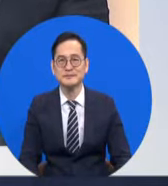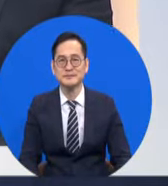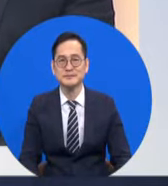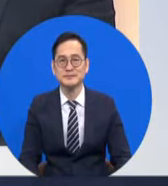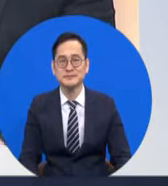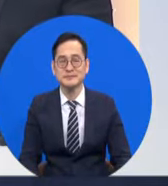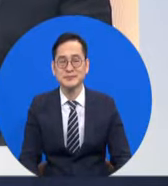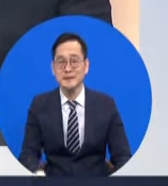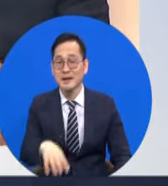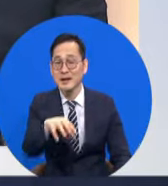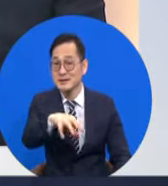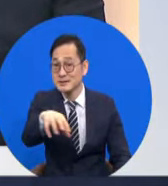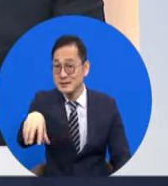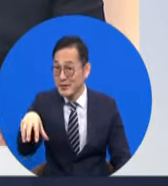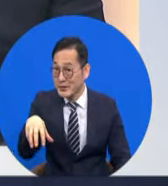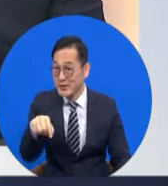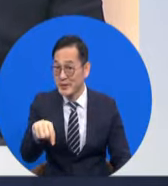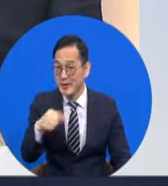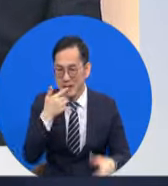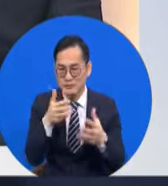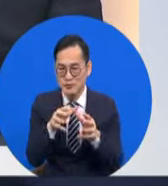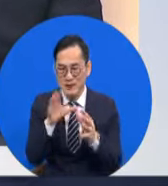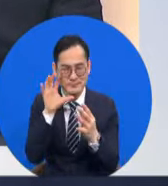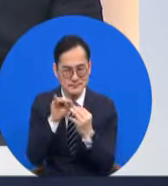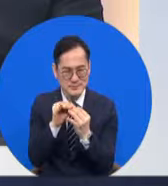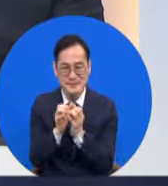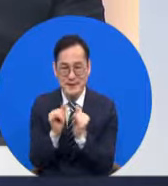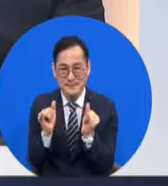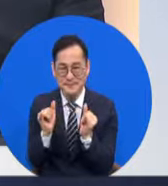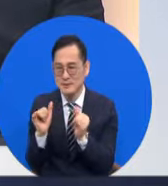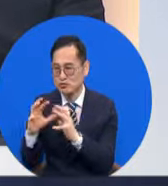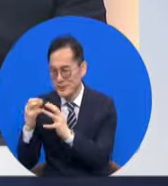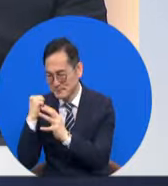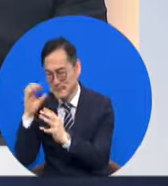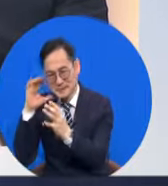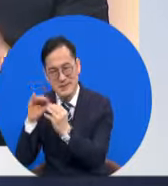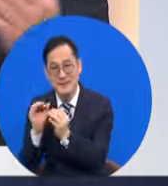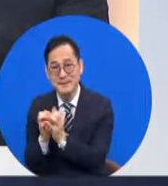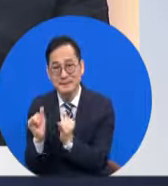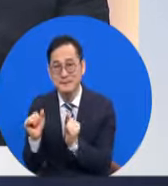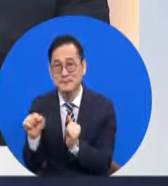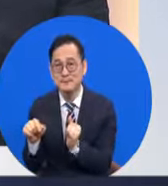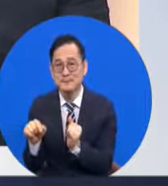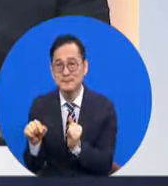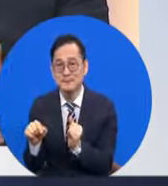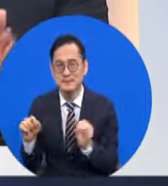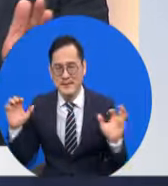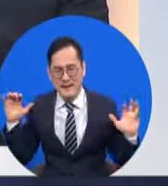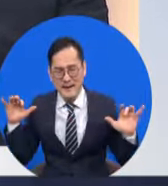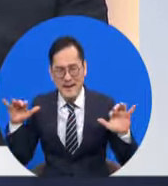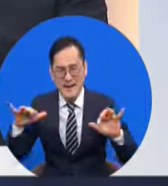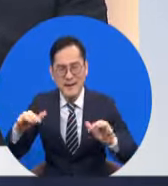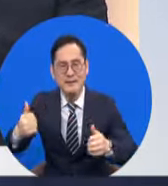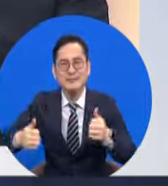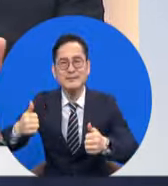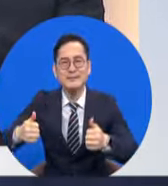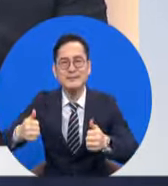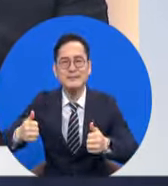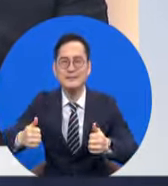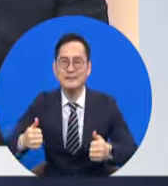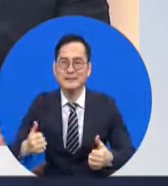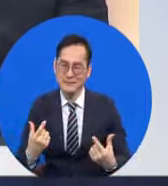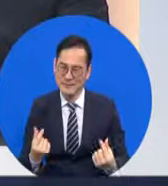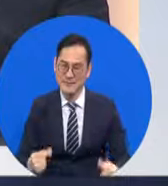지지자들, 당을 민주당을 지지하거나 국민의힘을 지지하는 지지자들이 얼만큼 투표장에 나가느냐에 따라서